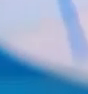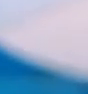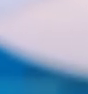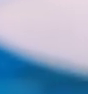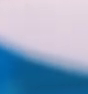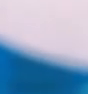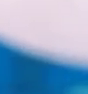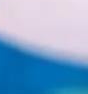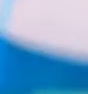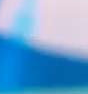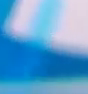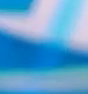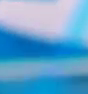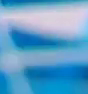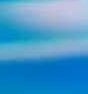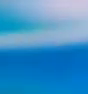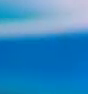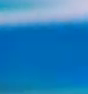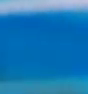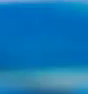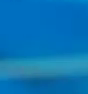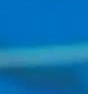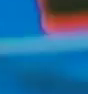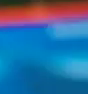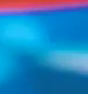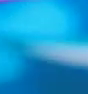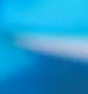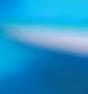знать. Подписывайтесь, ставьте лайки, оставляйте комментарии и